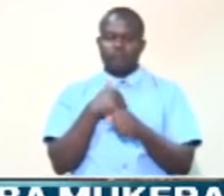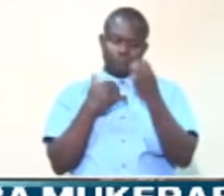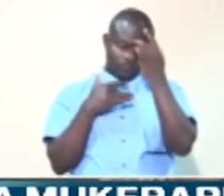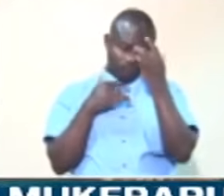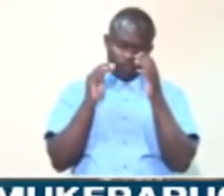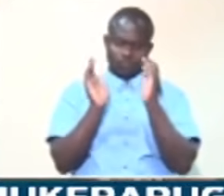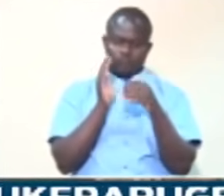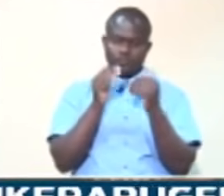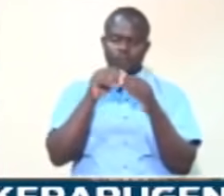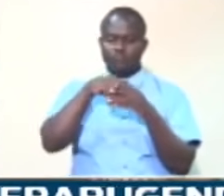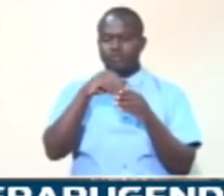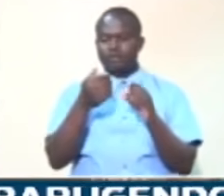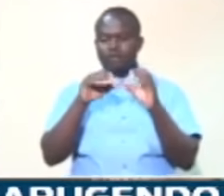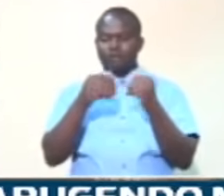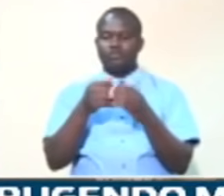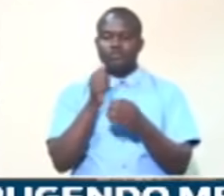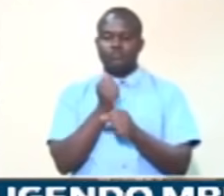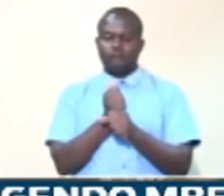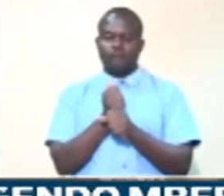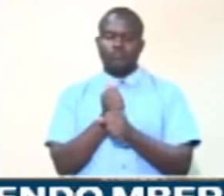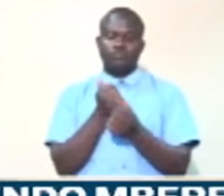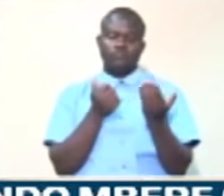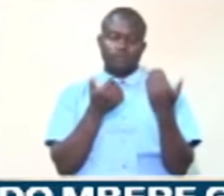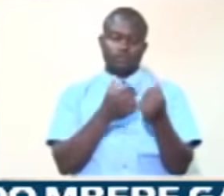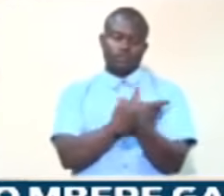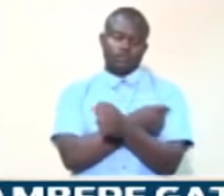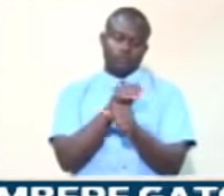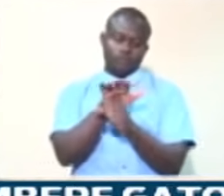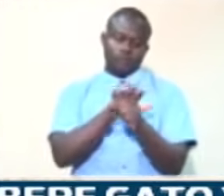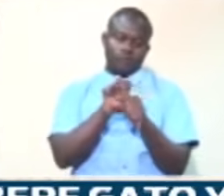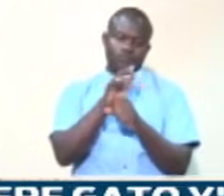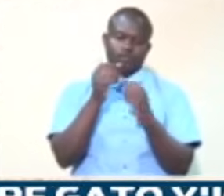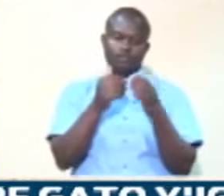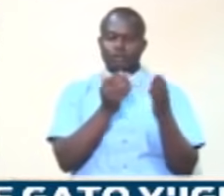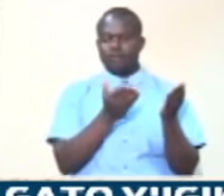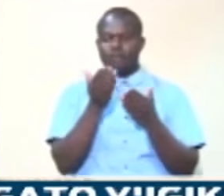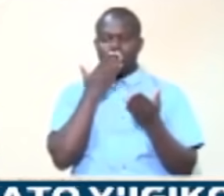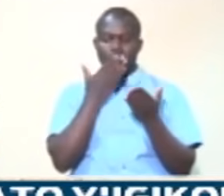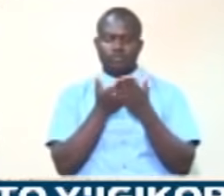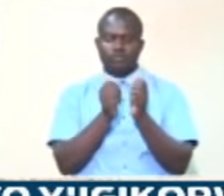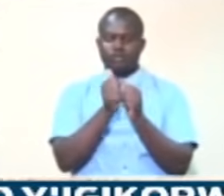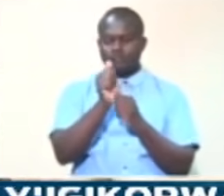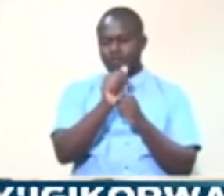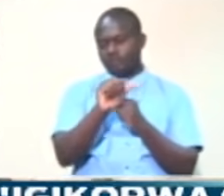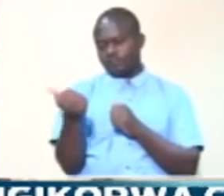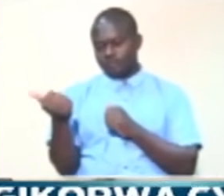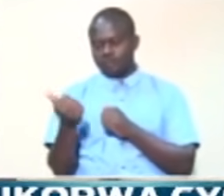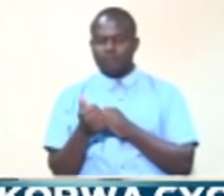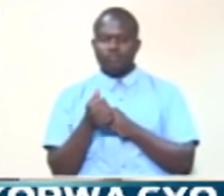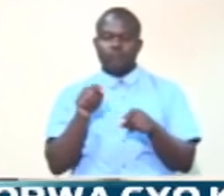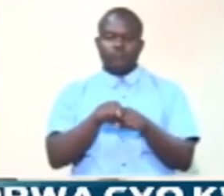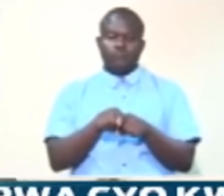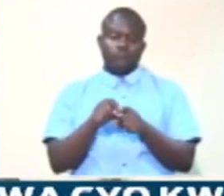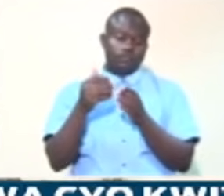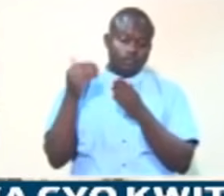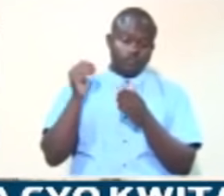abageranje n'abagize ibindi byiciro by'imirimo kuba barakingiwe 100% ni ikintu cyakiriwe neza nabo ndetse n'abagana